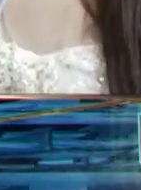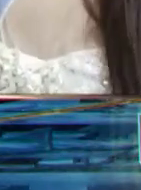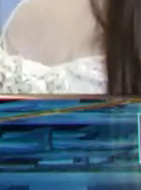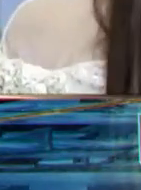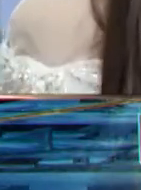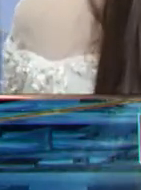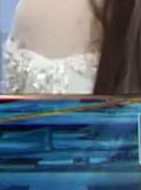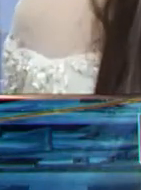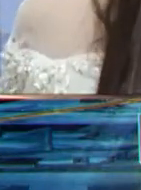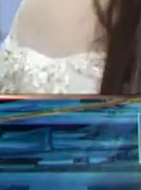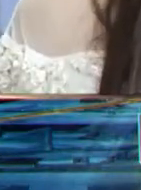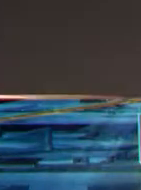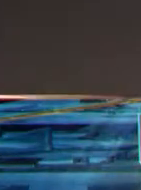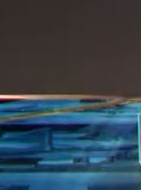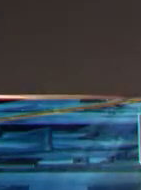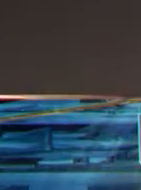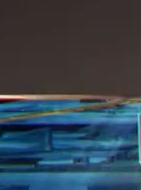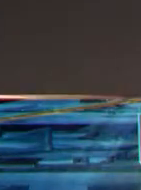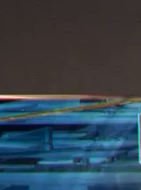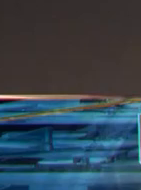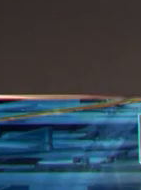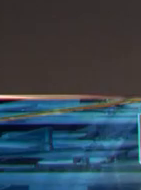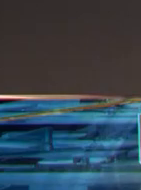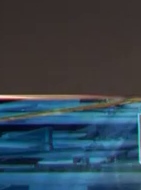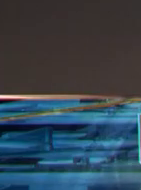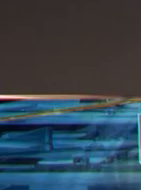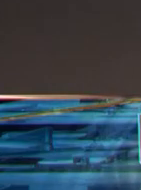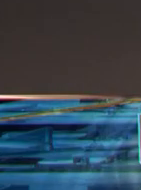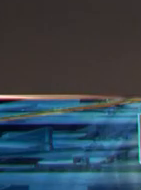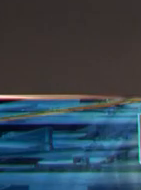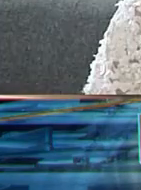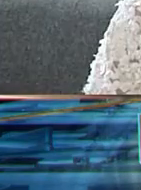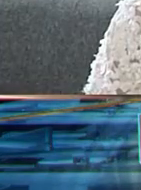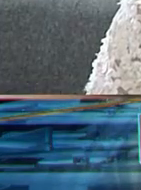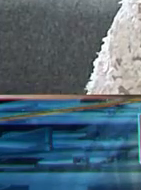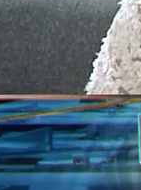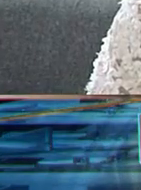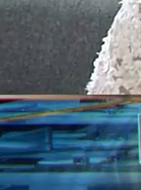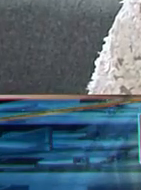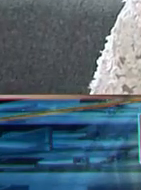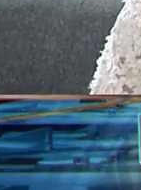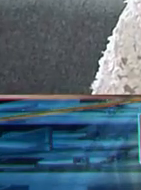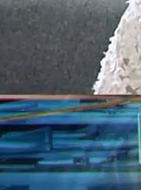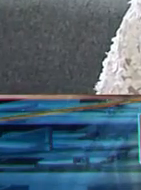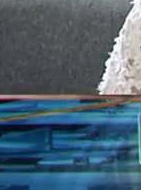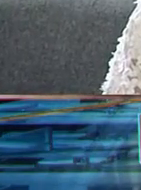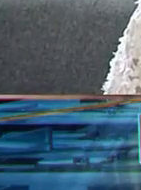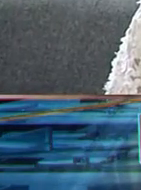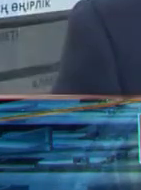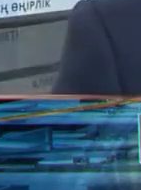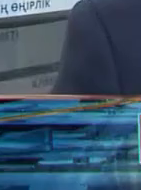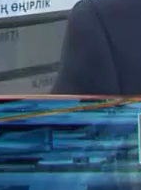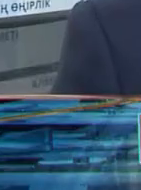Жаңа жүйе қолайлы жүйе. Ел тұрғындары 1 сәуірге дейін міндетті әлеуметтік медициналық сақтандыру үрдісіне тіркеліп үлгеруі